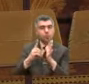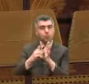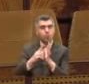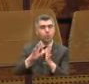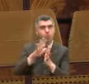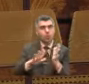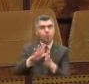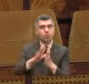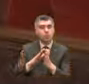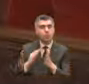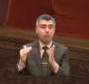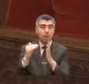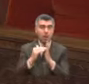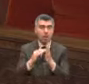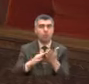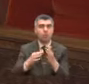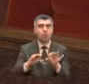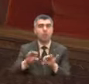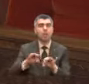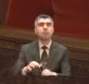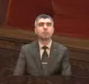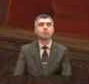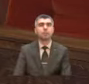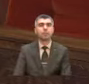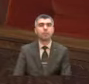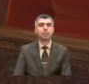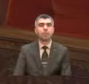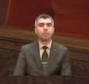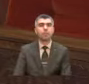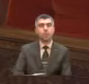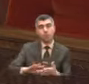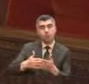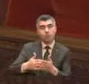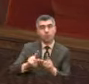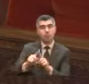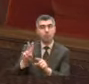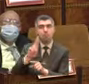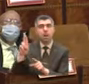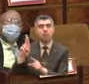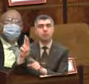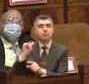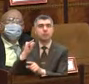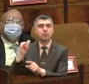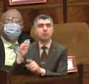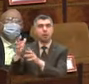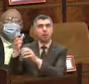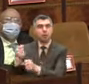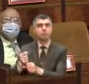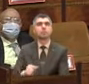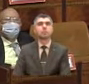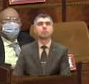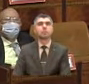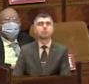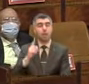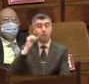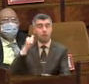إلى آخره السيد الوزير من الإجراءات اللي دارت. وهذه جاءت دائما على ضوء التوجيهات الملكية السامية في هذا الإطار. وكنذكروا